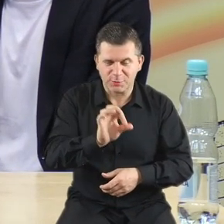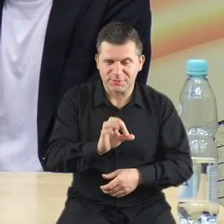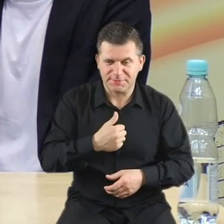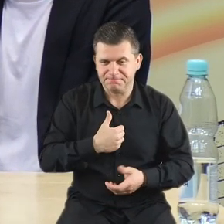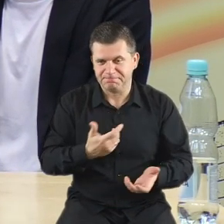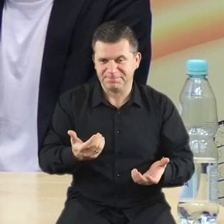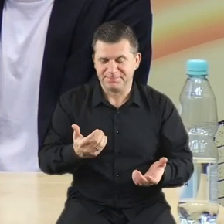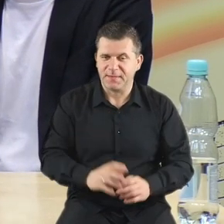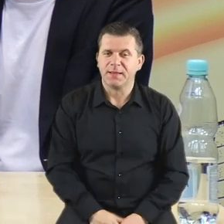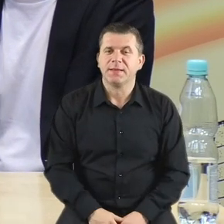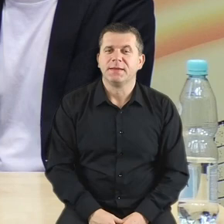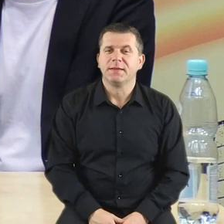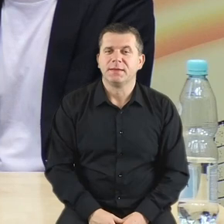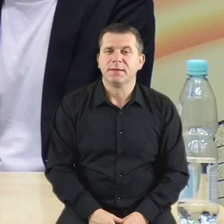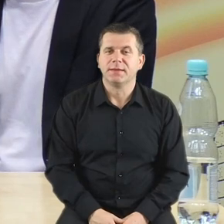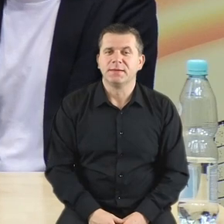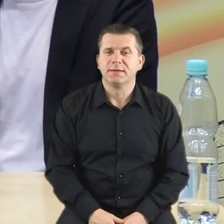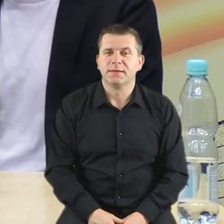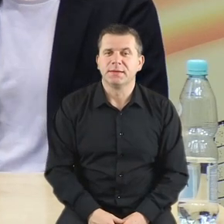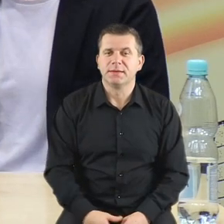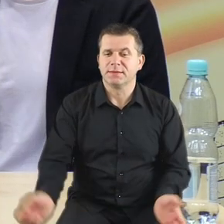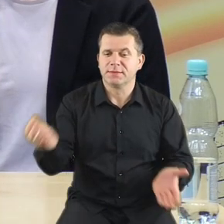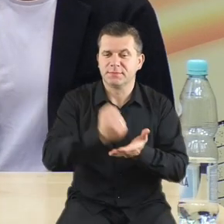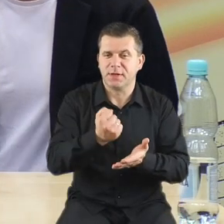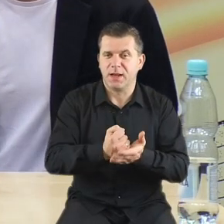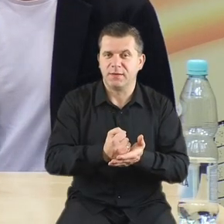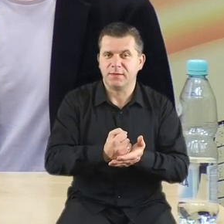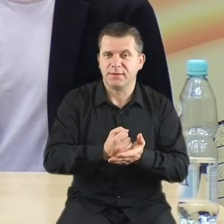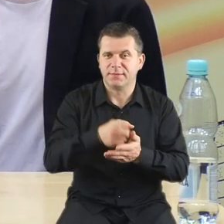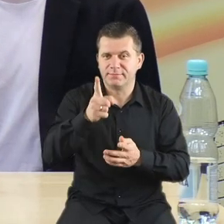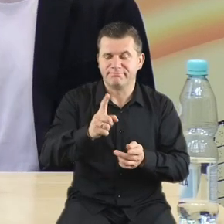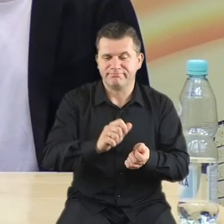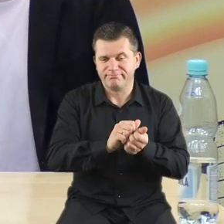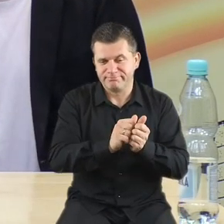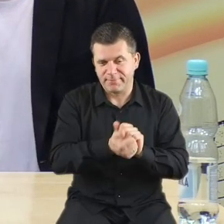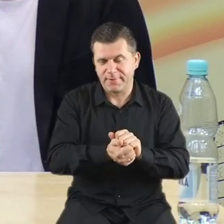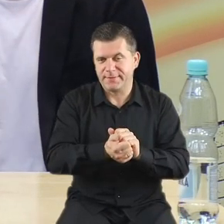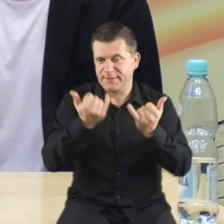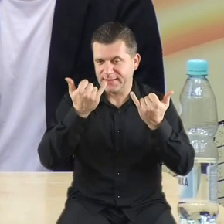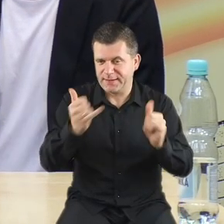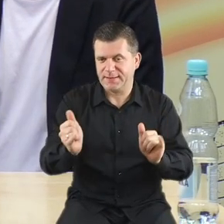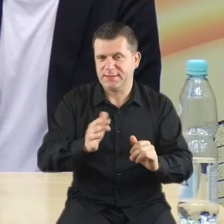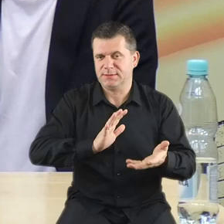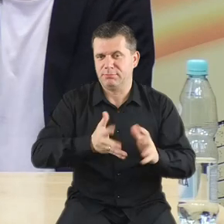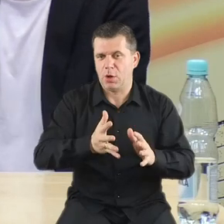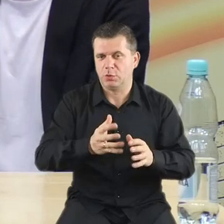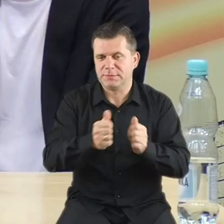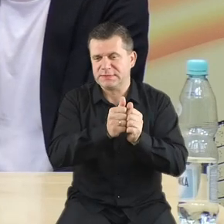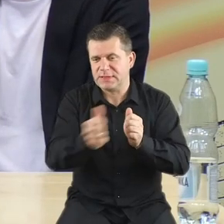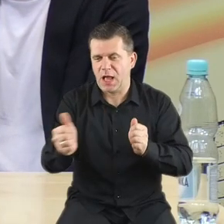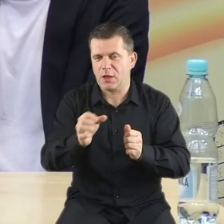Stramarze zrezygnował, stramarze przechodzi pan nieco do innego stylu. Stosuje pan już zdania takie